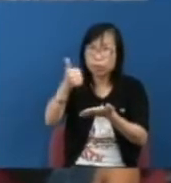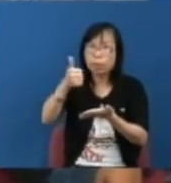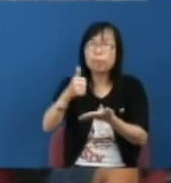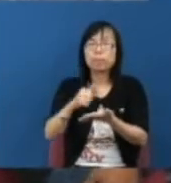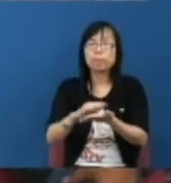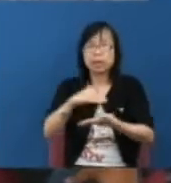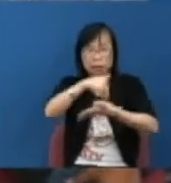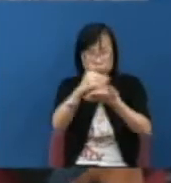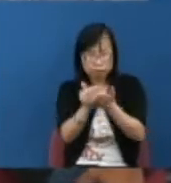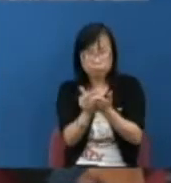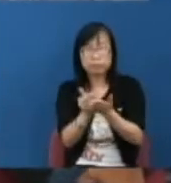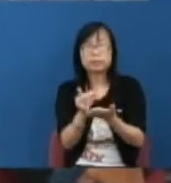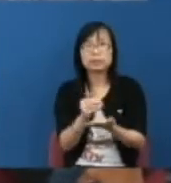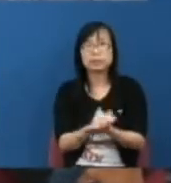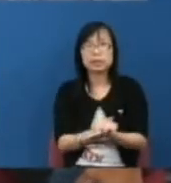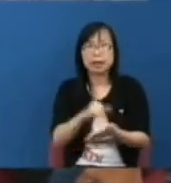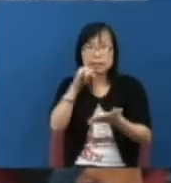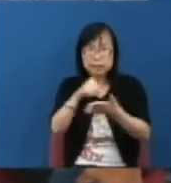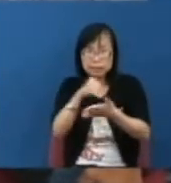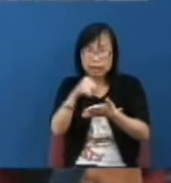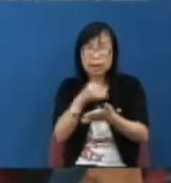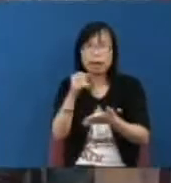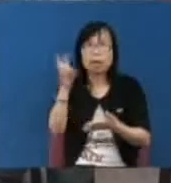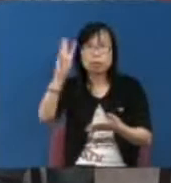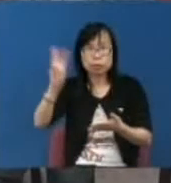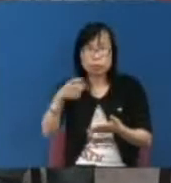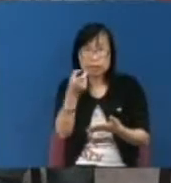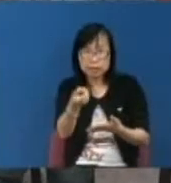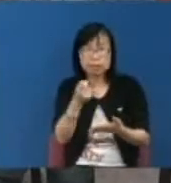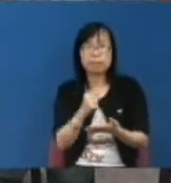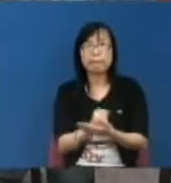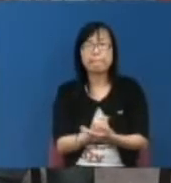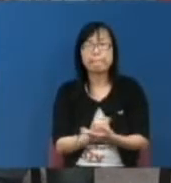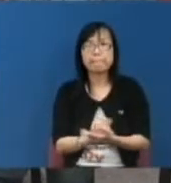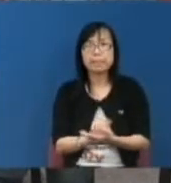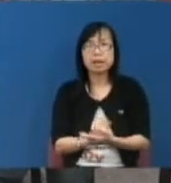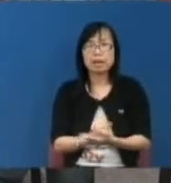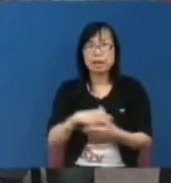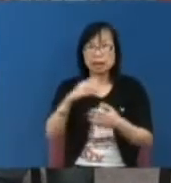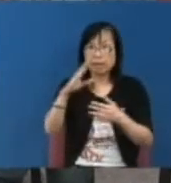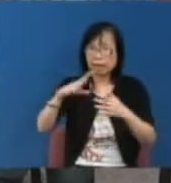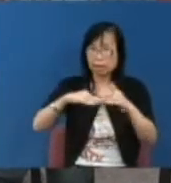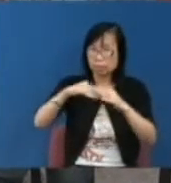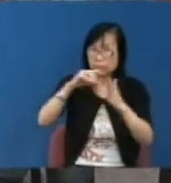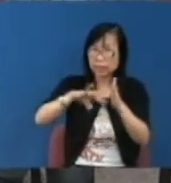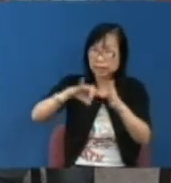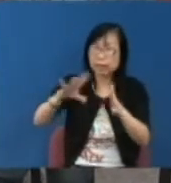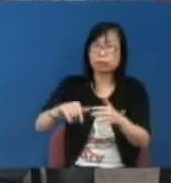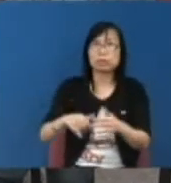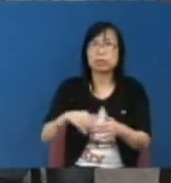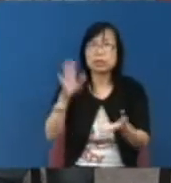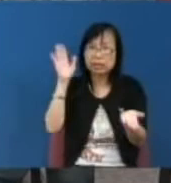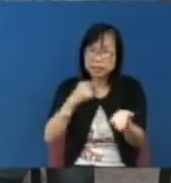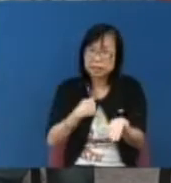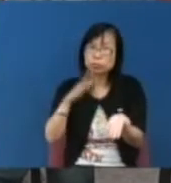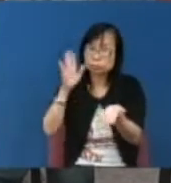方面或者 差響到咯？ 佢個水又用得少咗嚇，能源又用少咗，咁你應該獎勵啊嘛？ 冇